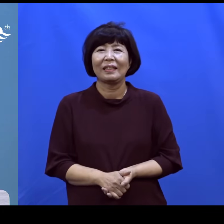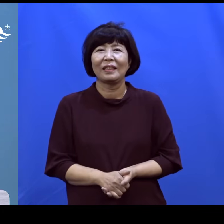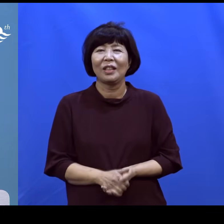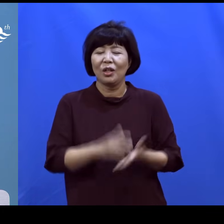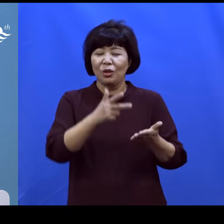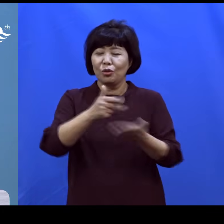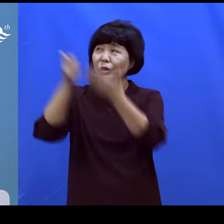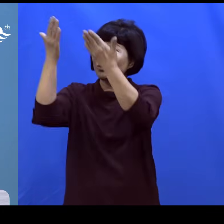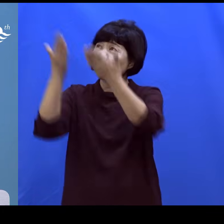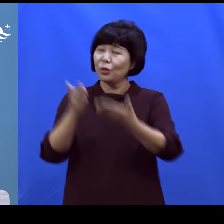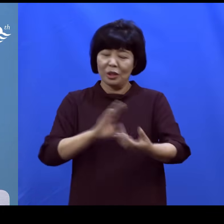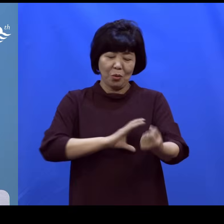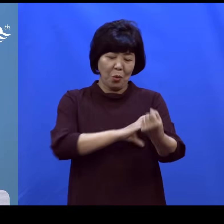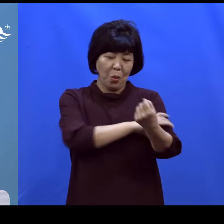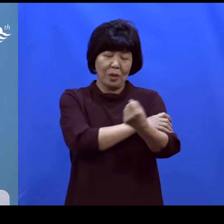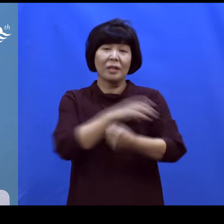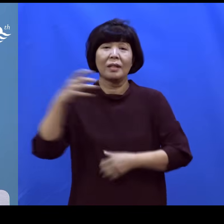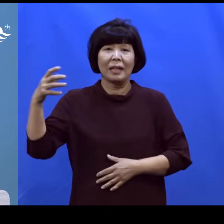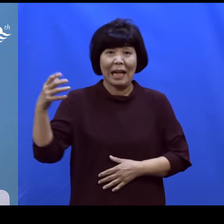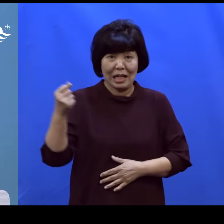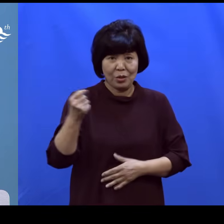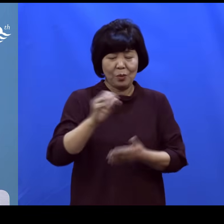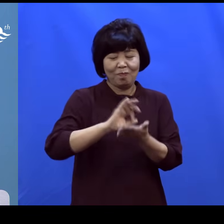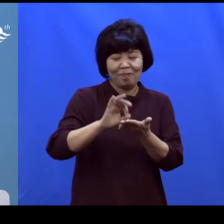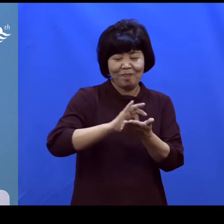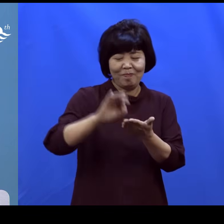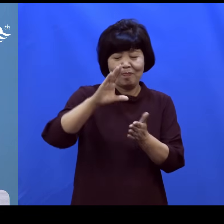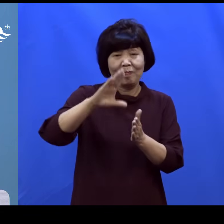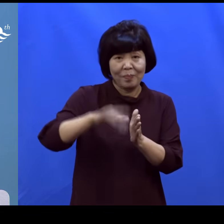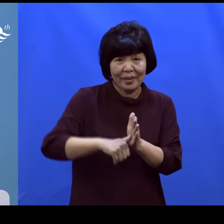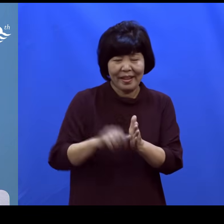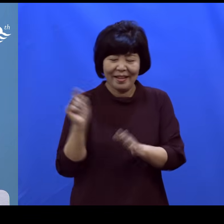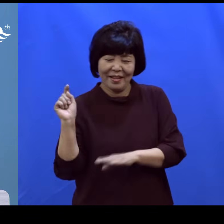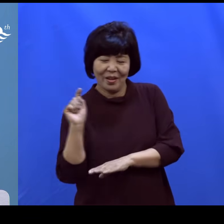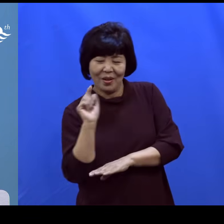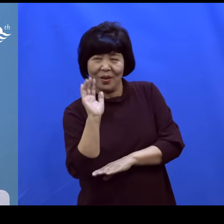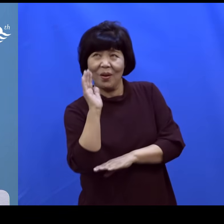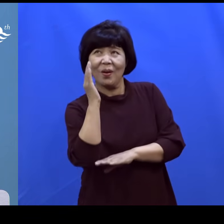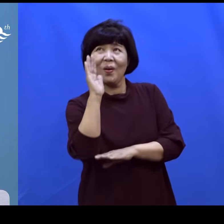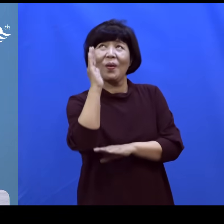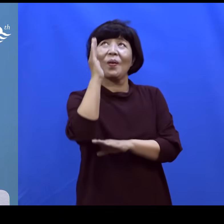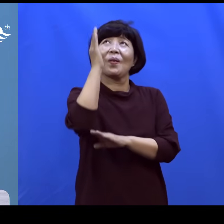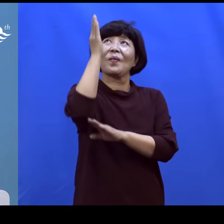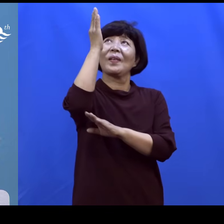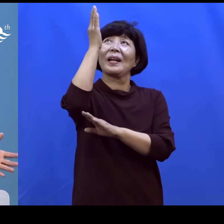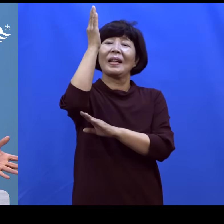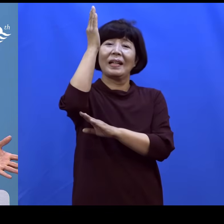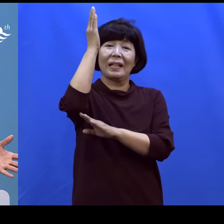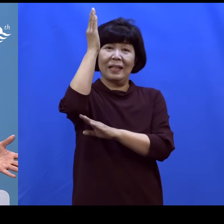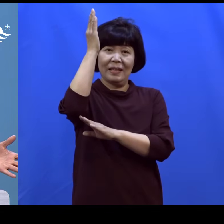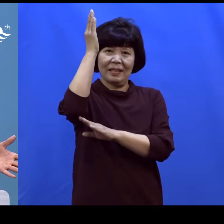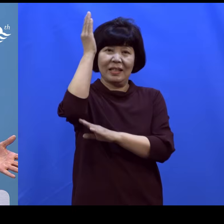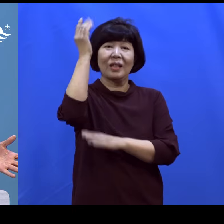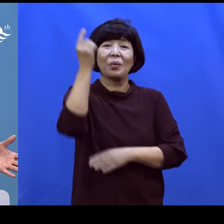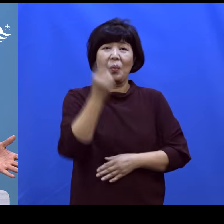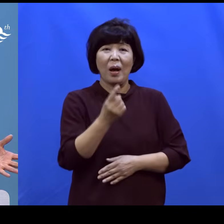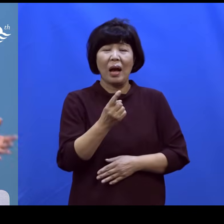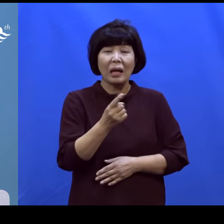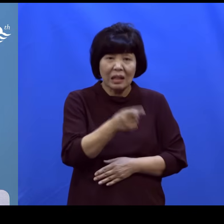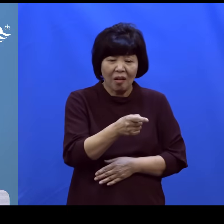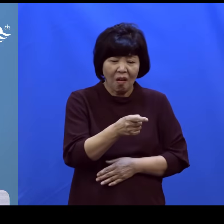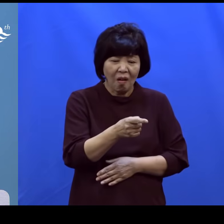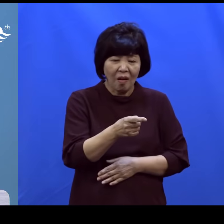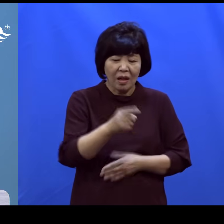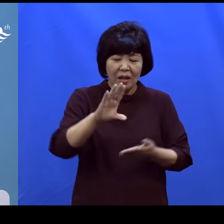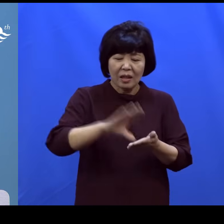가지고 사용하고 살아가면 영광이 찾아와요. 근데 그 영광을 자신이 아니라 그리스도에게로 돌려야 돼요.